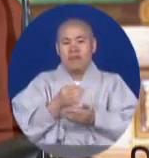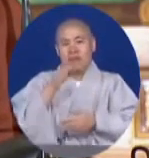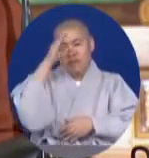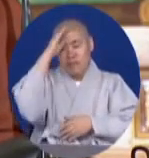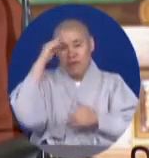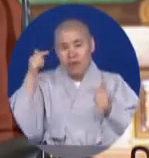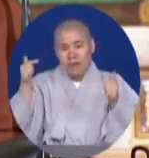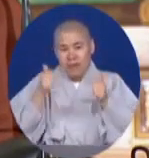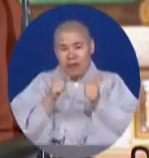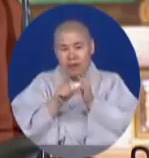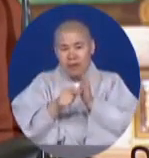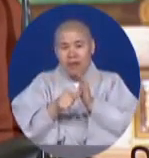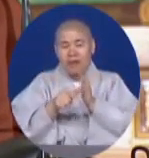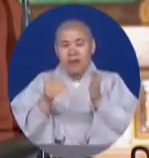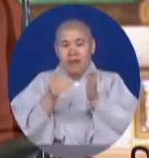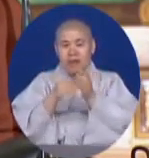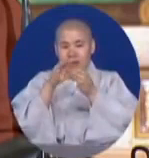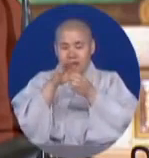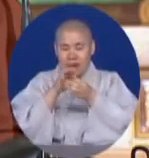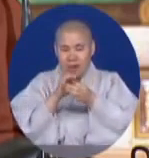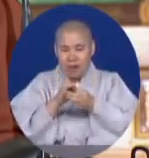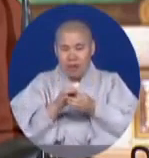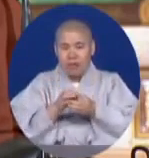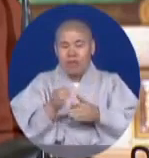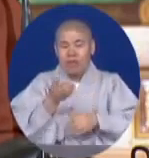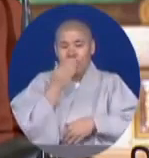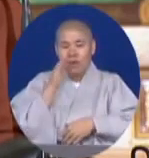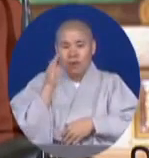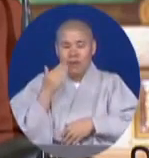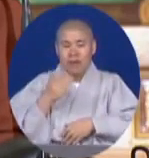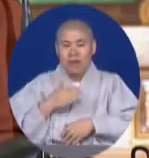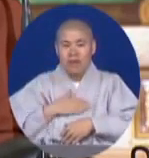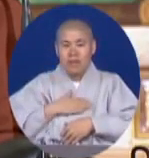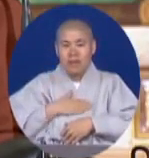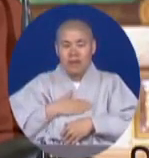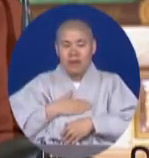경도 내가 나를 완전히 찾을 때까지